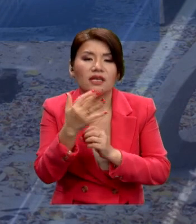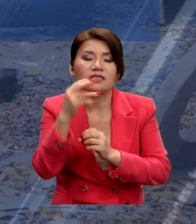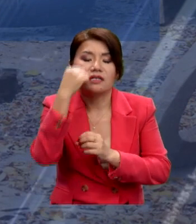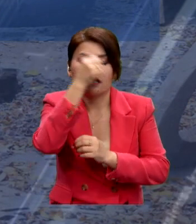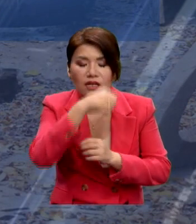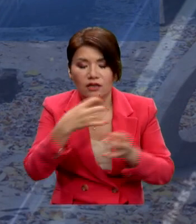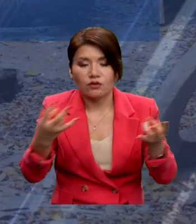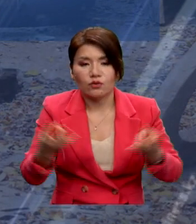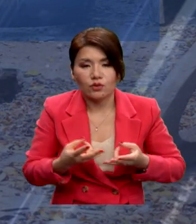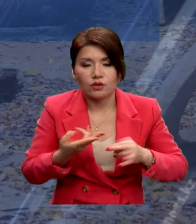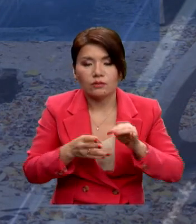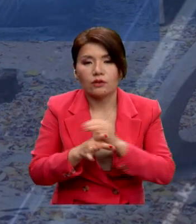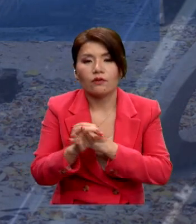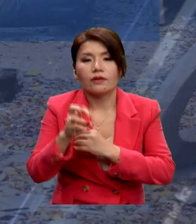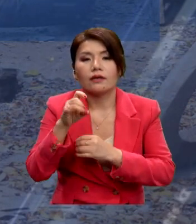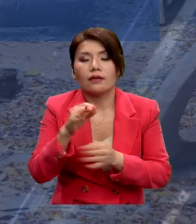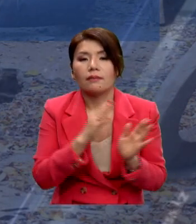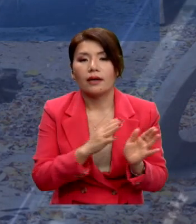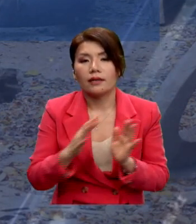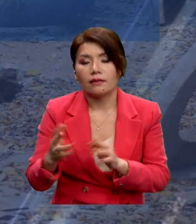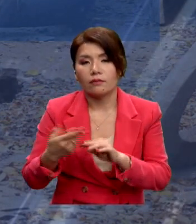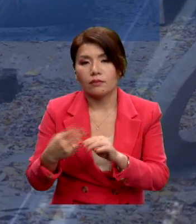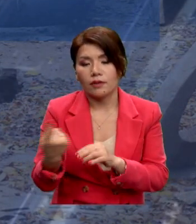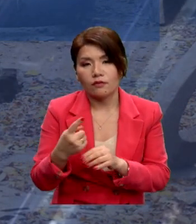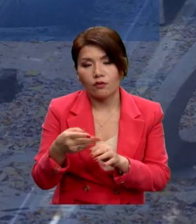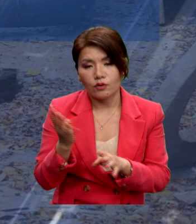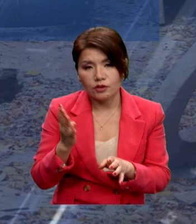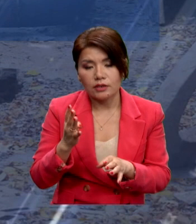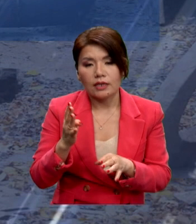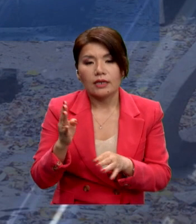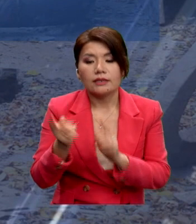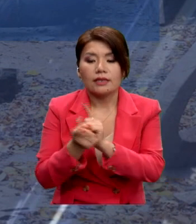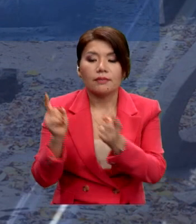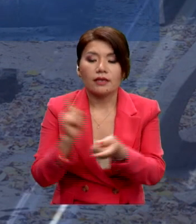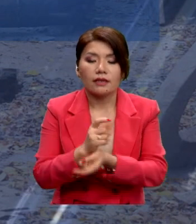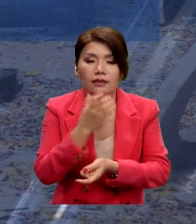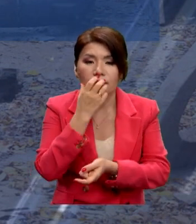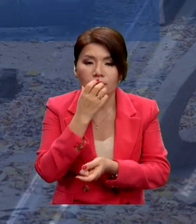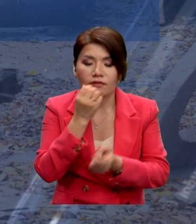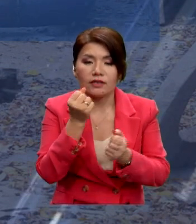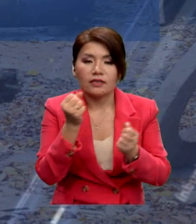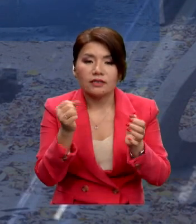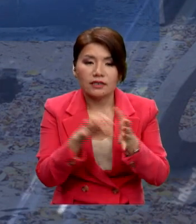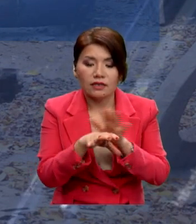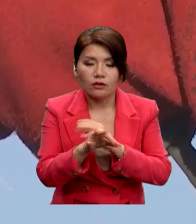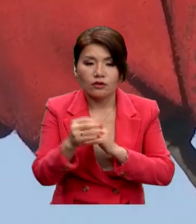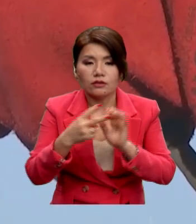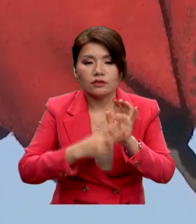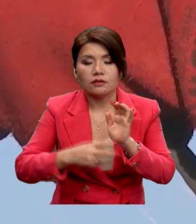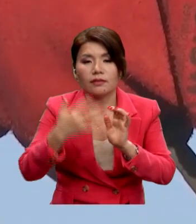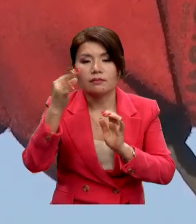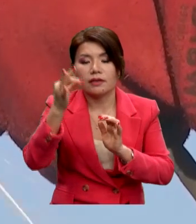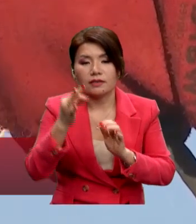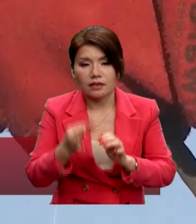лет. Модернизация будет проводиться поэтапно. В первую очередь заменят тепловые сети с износом свыше 70%. На